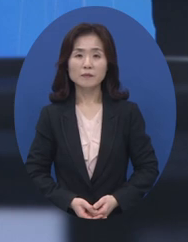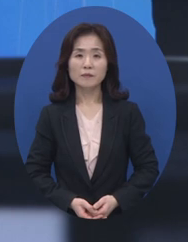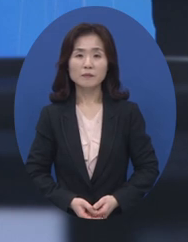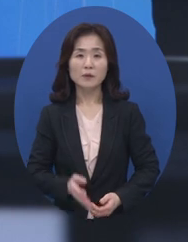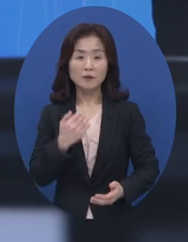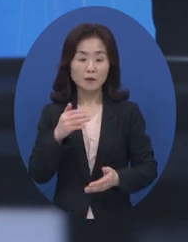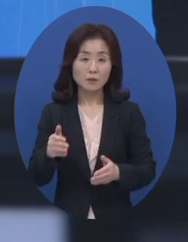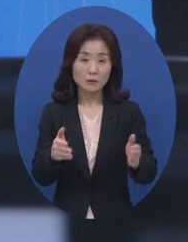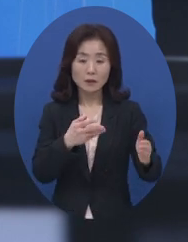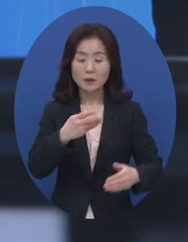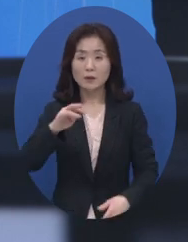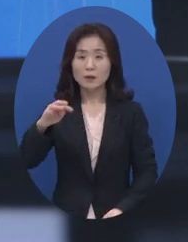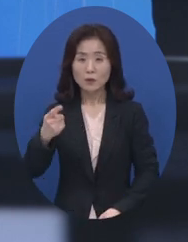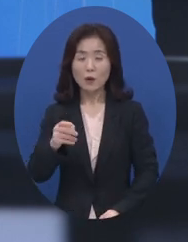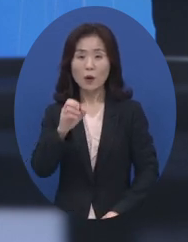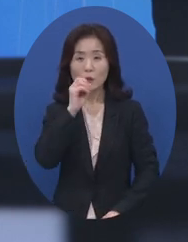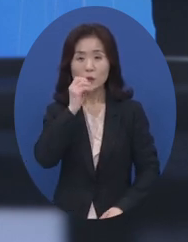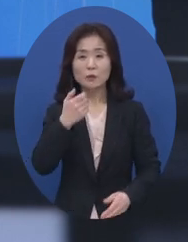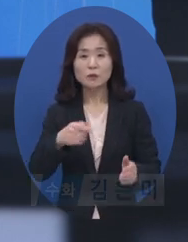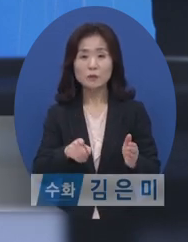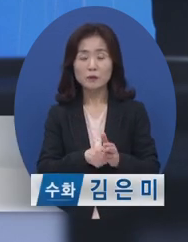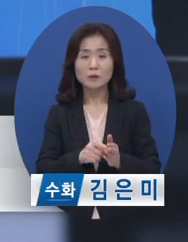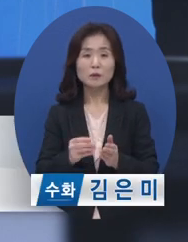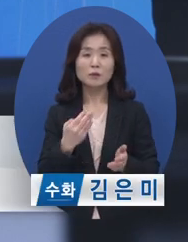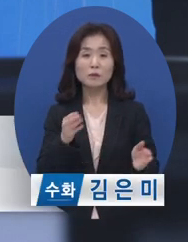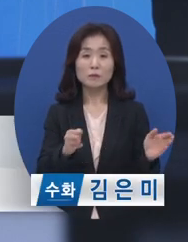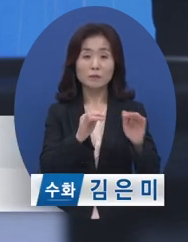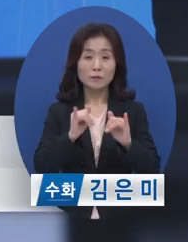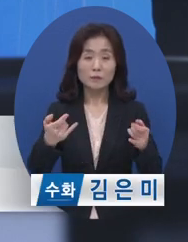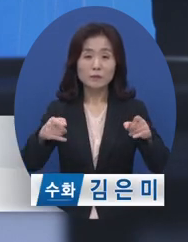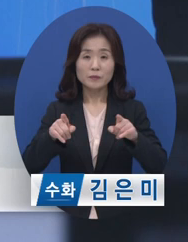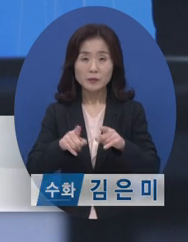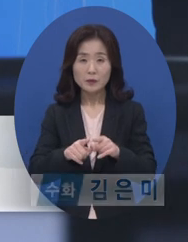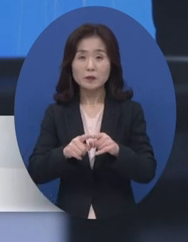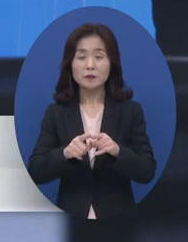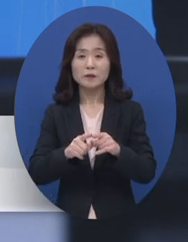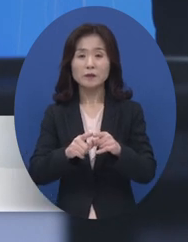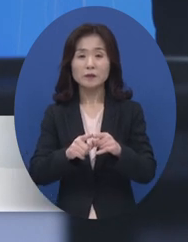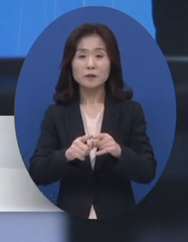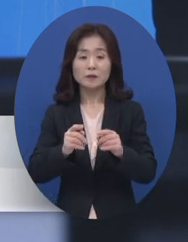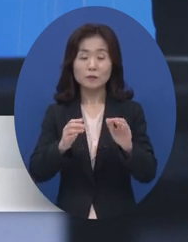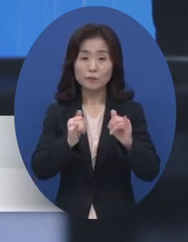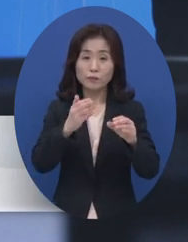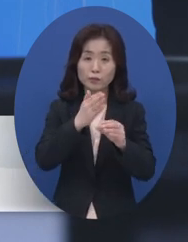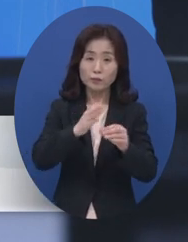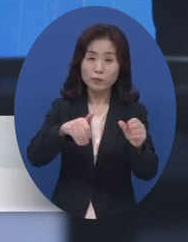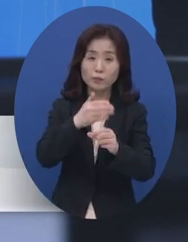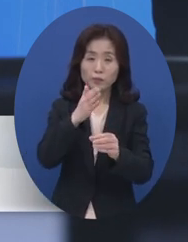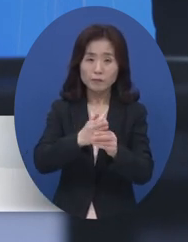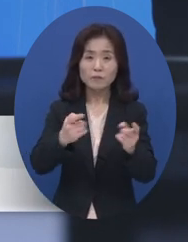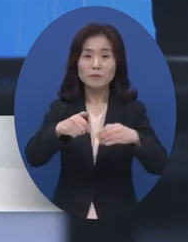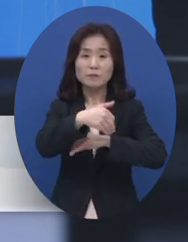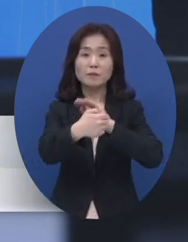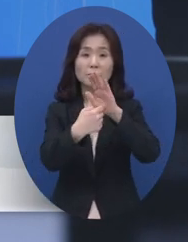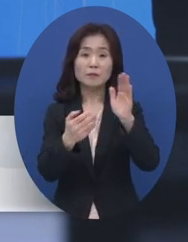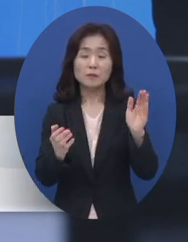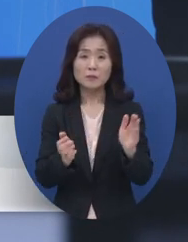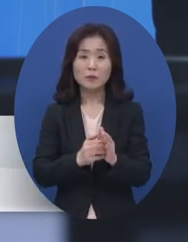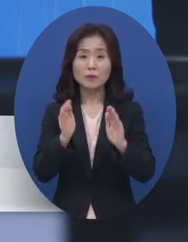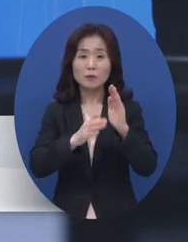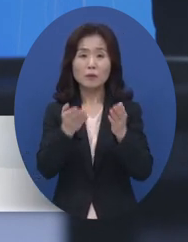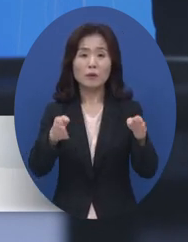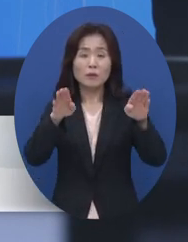경기도가 탄소 중립을 위해 도민과 함께하는 경기도 형 그린 뉴딜 정책을 발표했습니다 공공건물